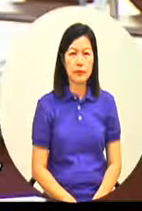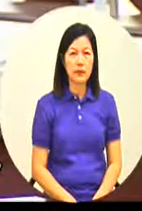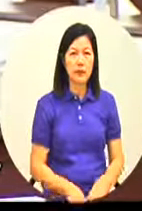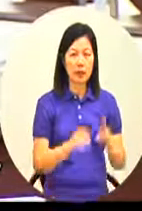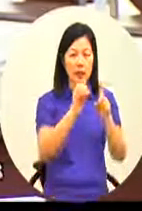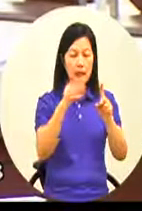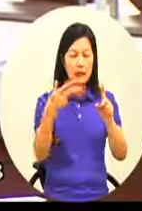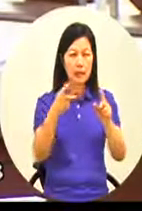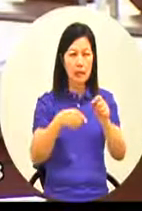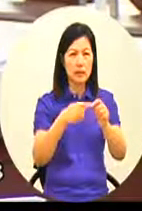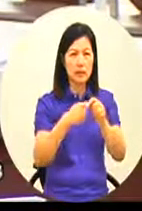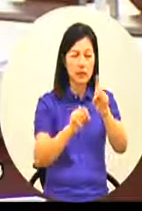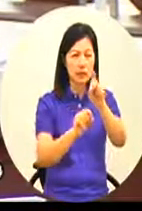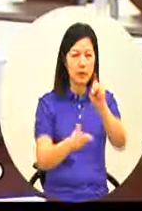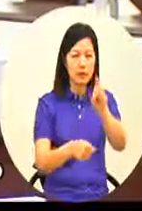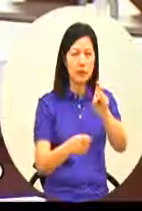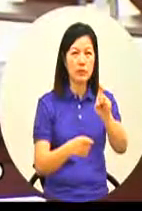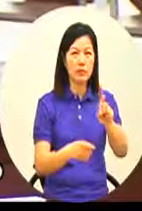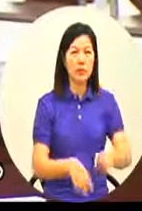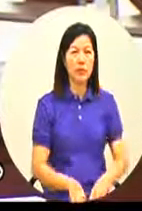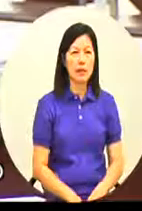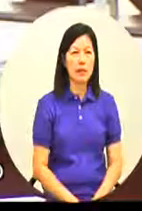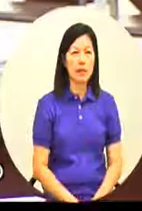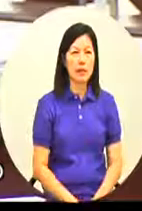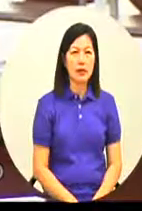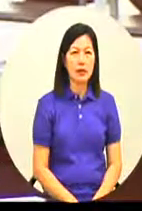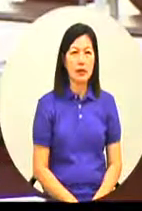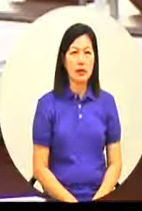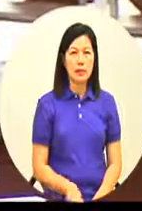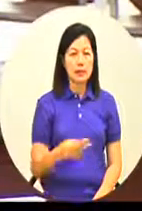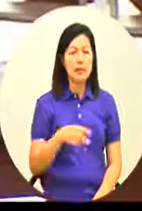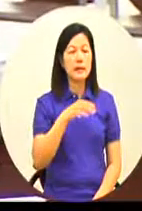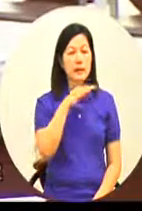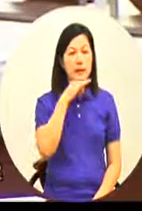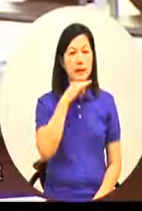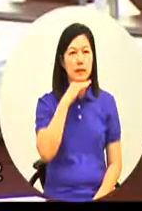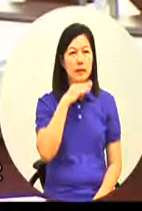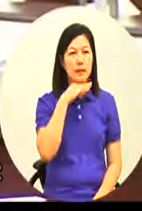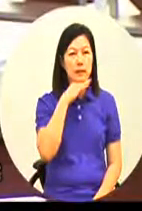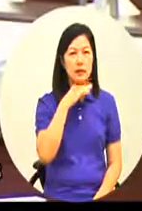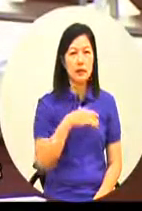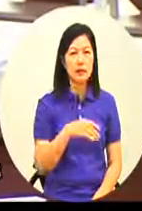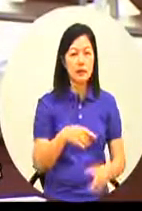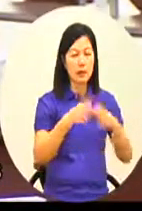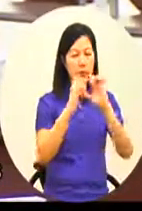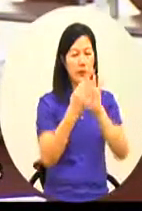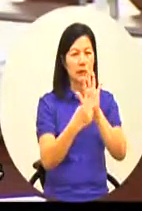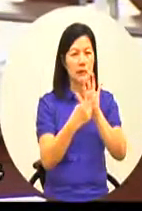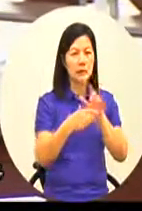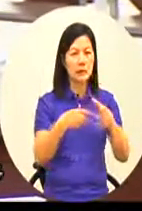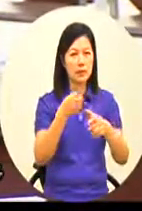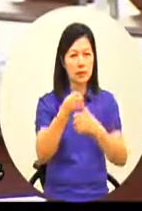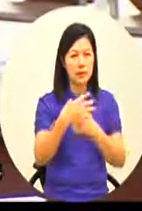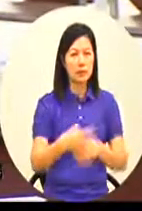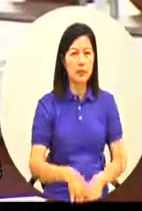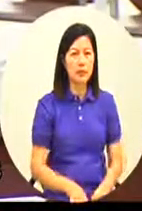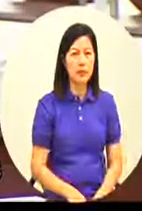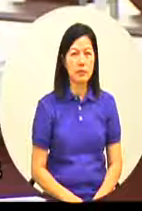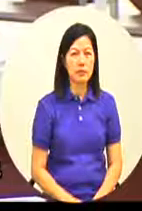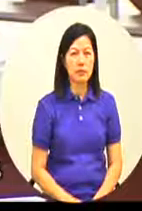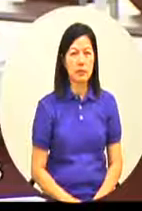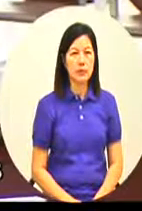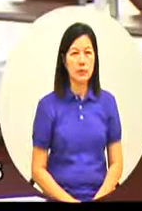1807年十月啦，哦啊是。好，等等的，对不对？哈，等等一下回答说，哈，是到底是安怎